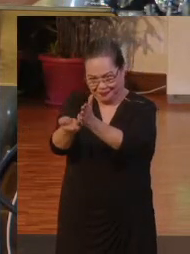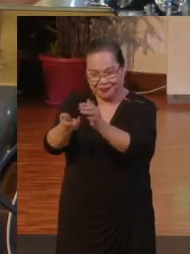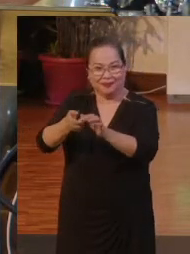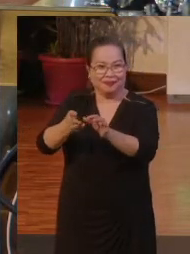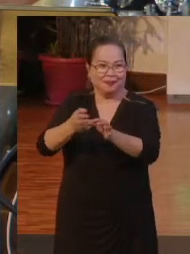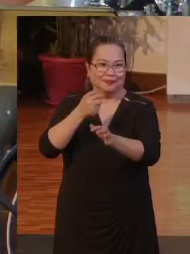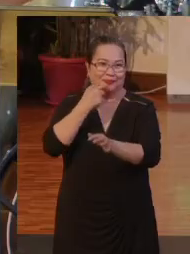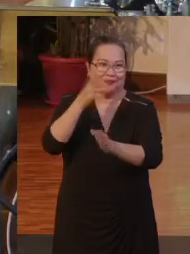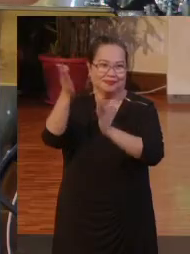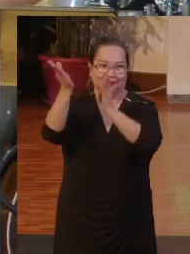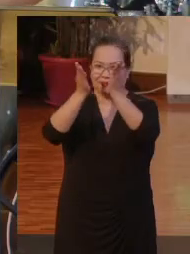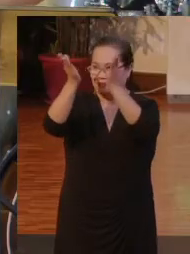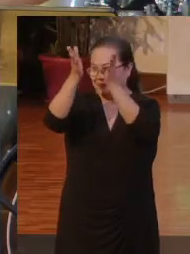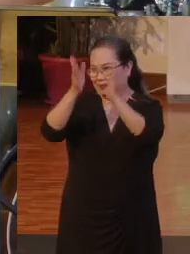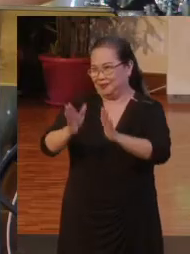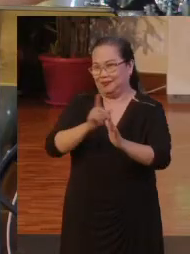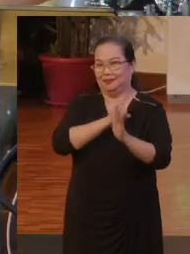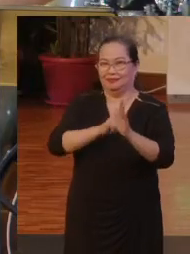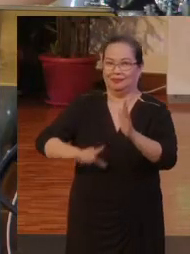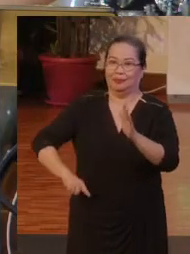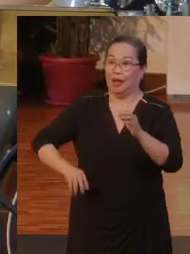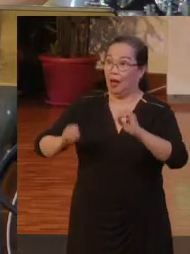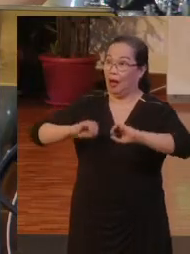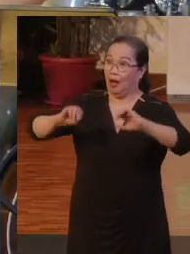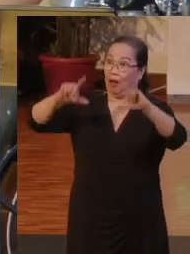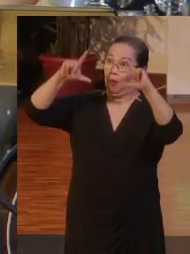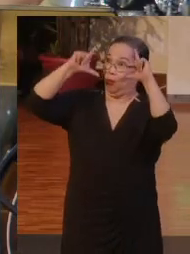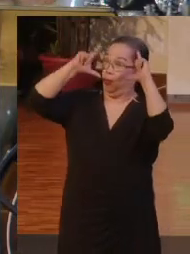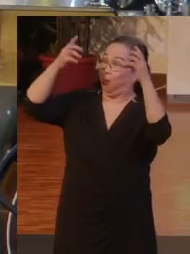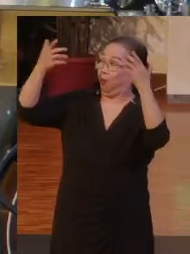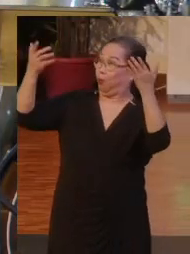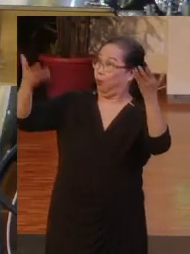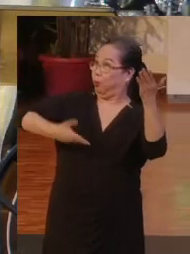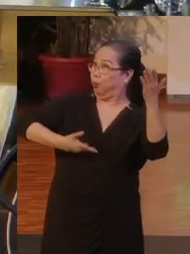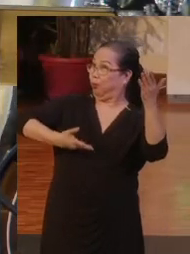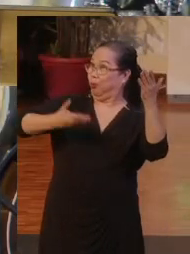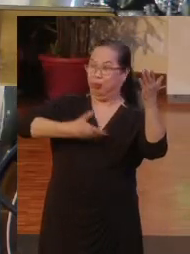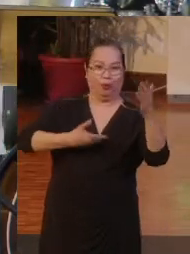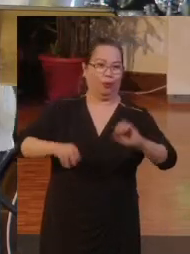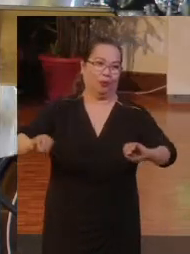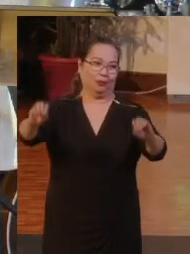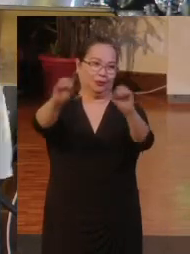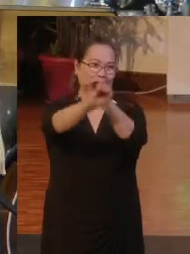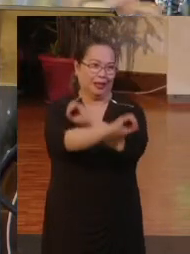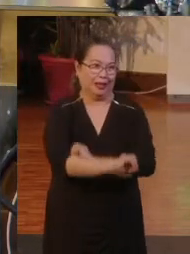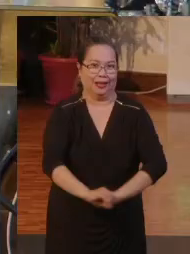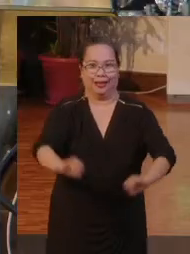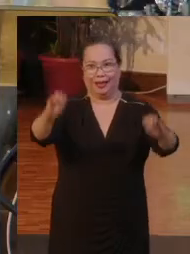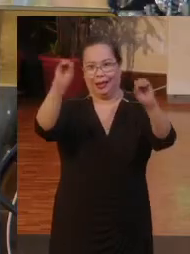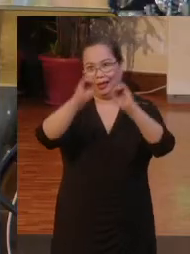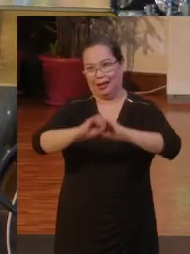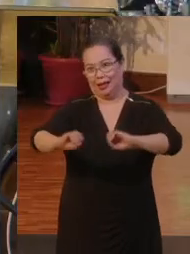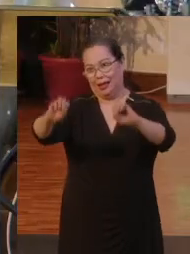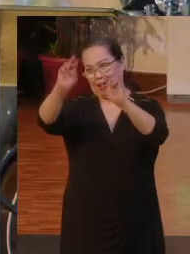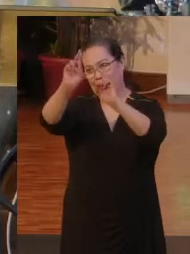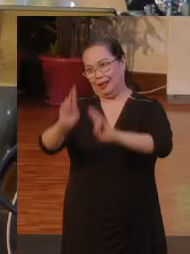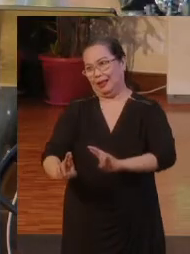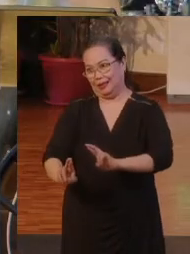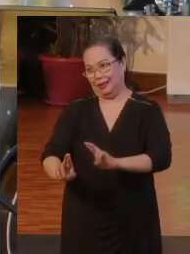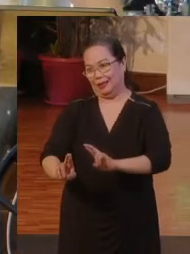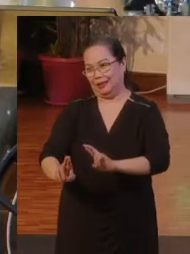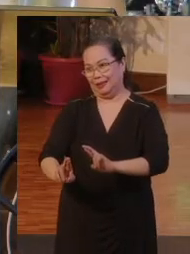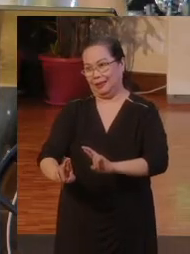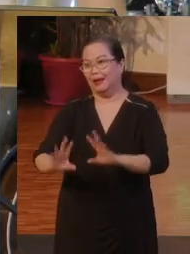siya ay nilibing bilang servant of the Lord. Wala siyang ibang title, wala siyang ibang kahit na anong karangalan. Ang